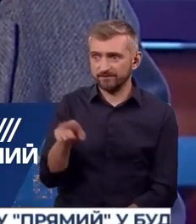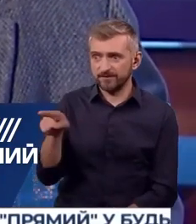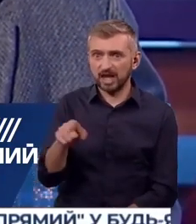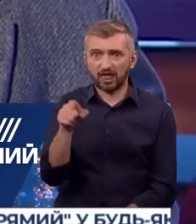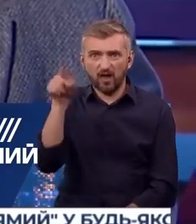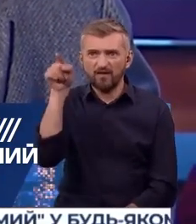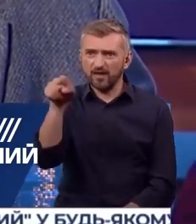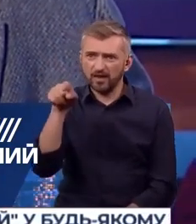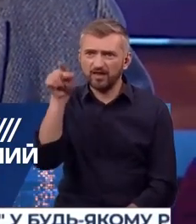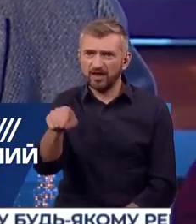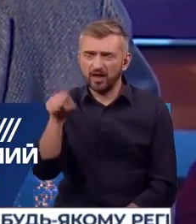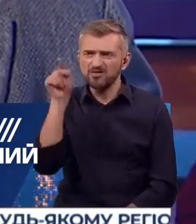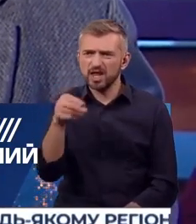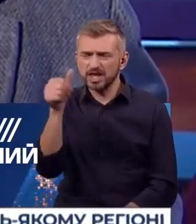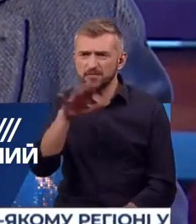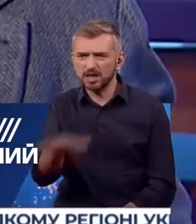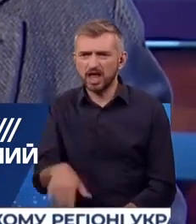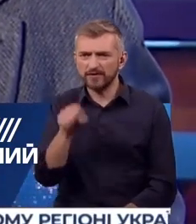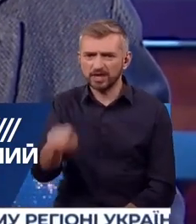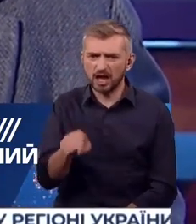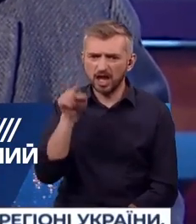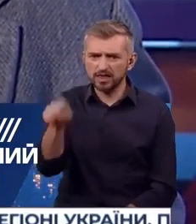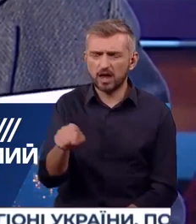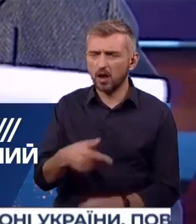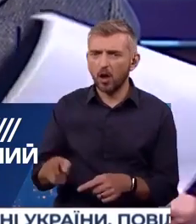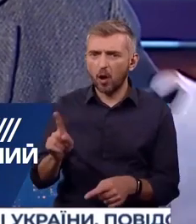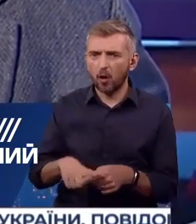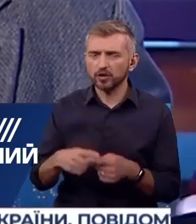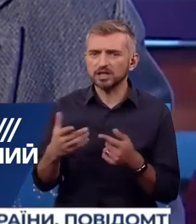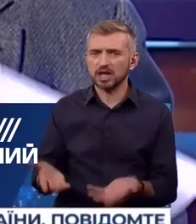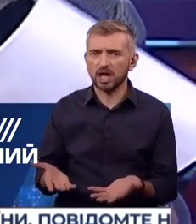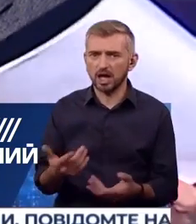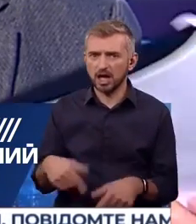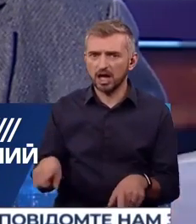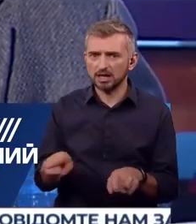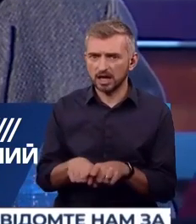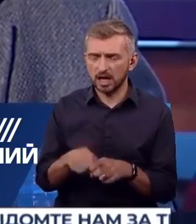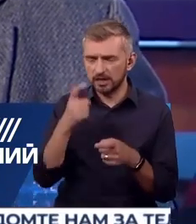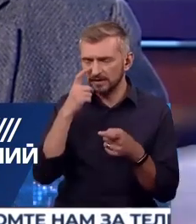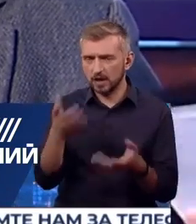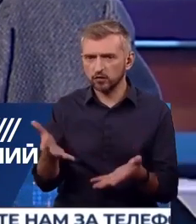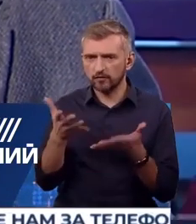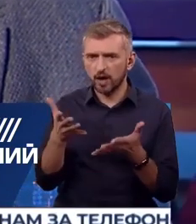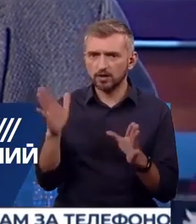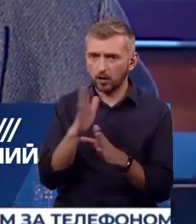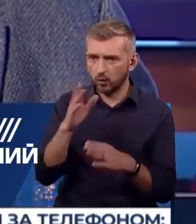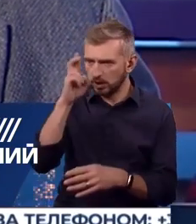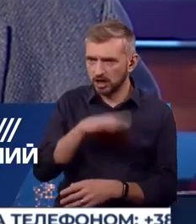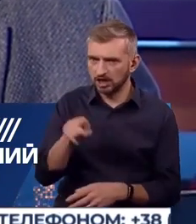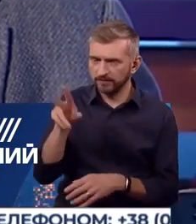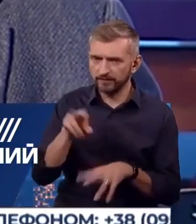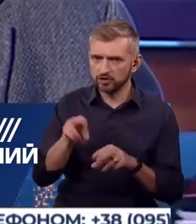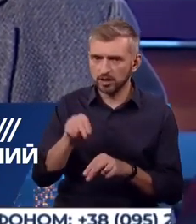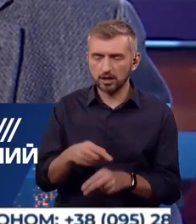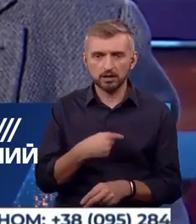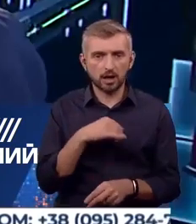от ти не заплатив там, і оце. Таке з'ясування долі країни, ви вважаєте? Я